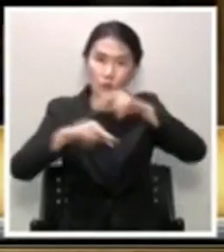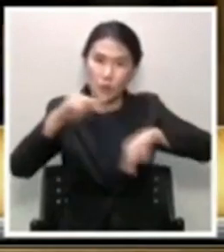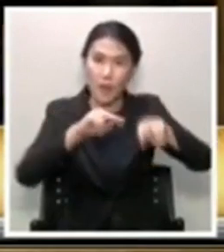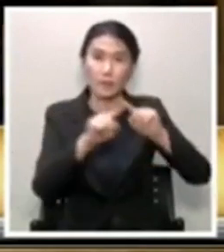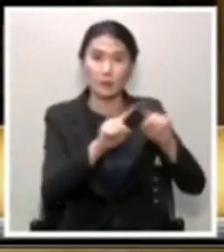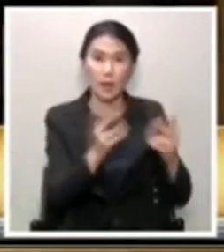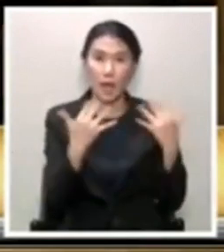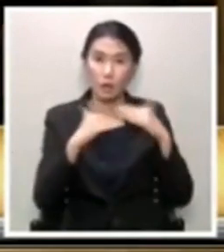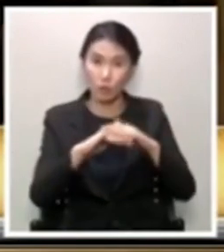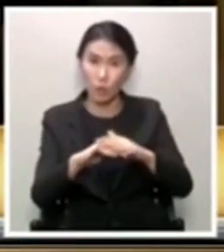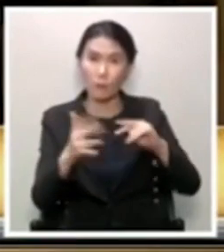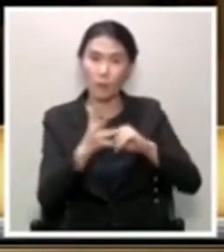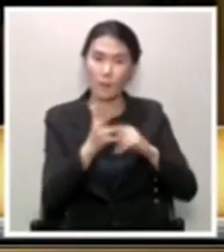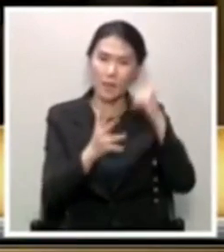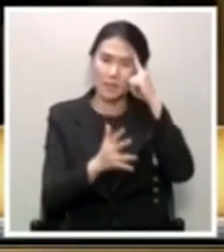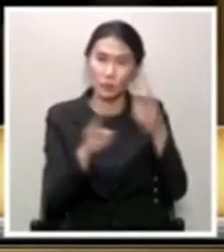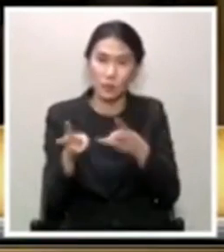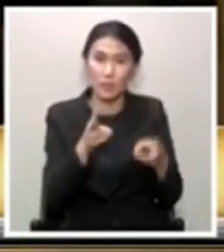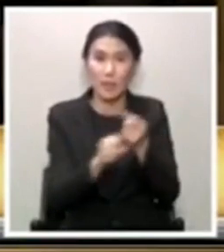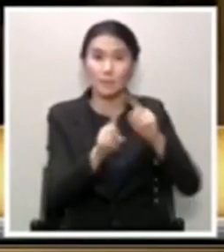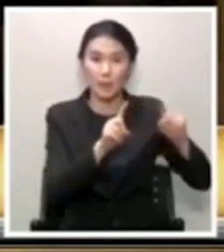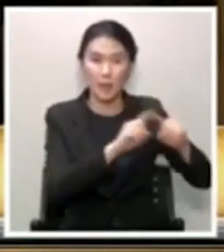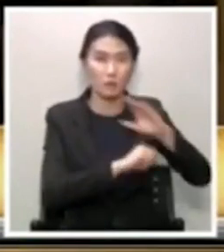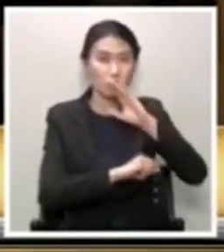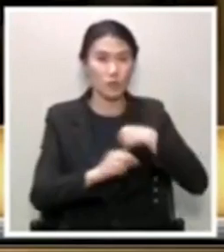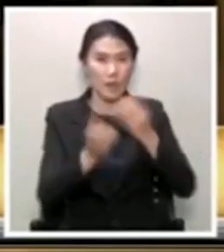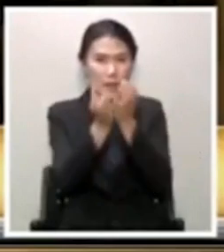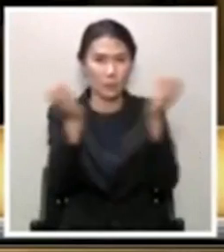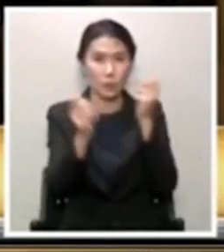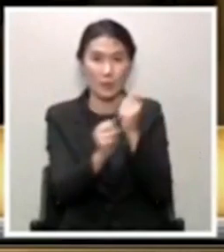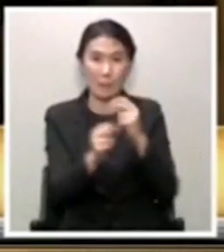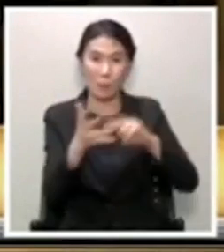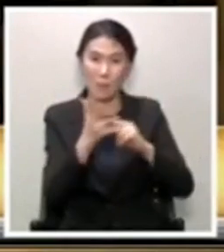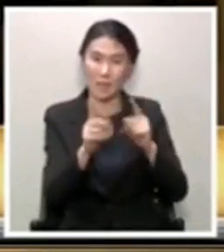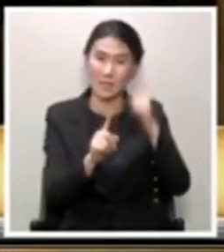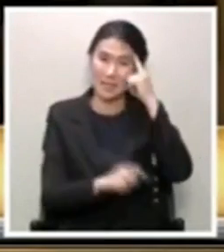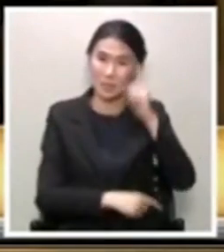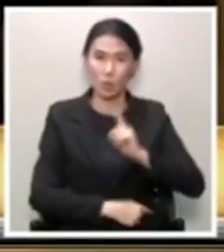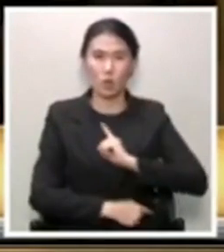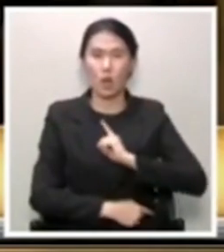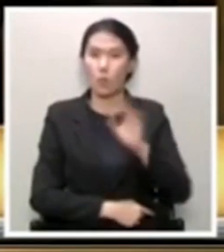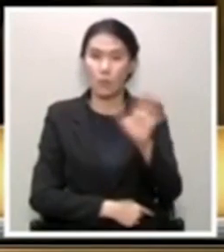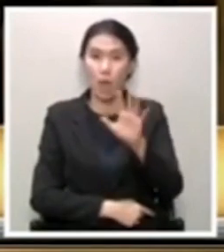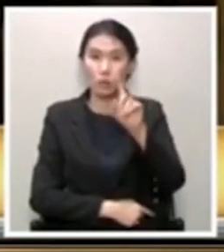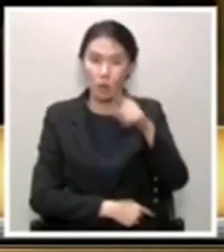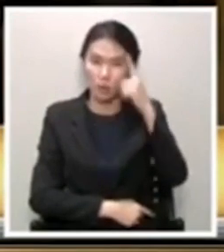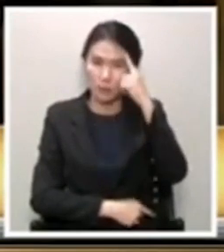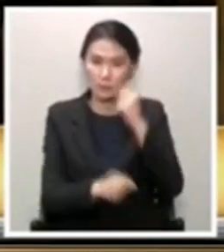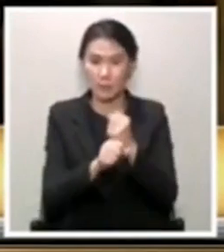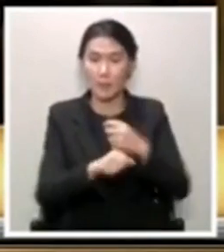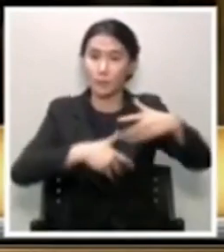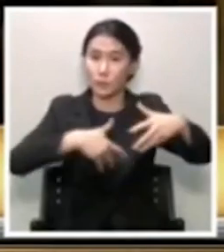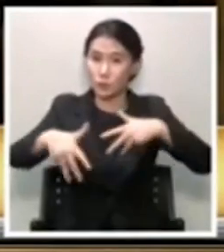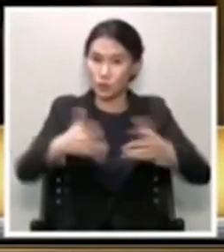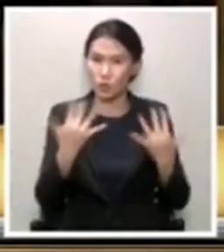กันต้องมาก่อตั้งร่วมกันรัฐธรรมนูญจึงไม่สามารถเกิดได้จากคนคนเดียวให้รัฐธรรมนูญจึงไม่สามารถเกิดจากคนคนเดียวต้